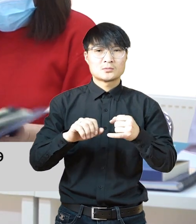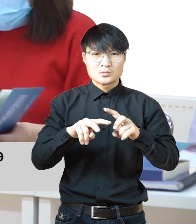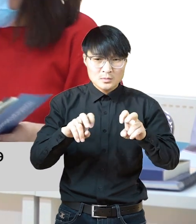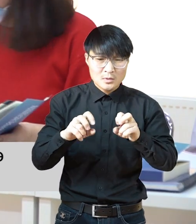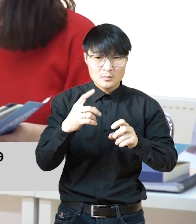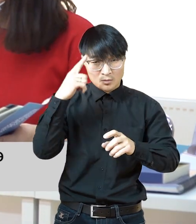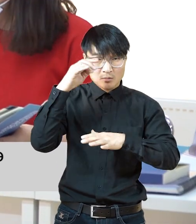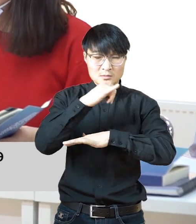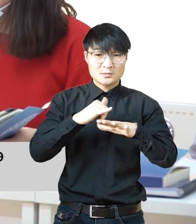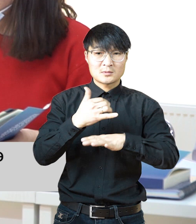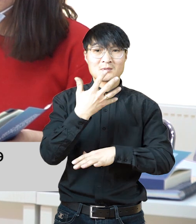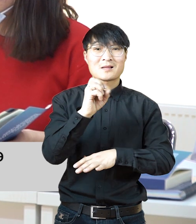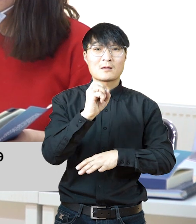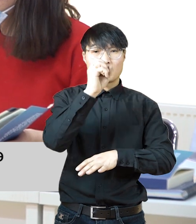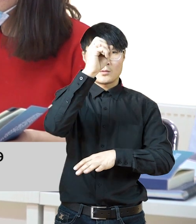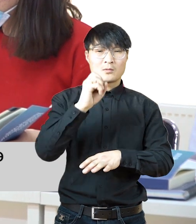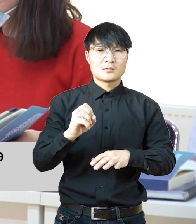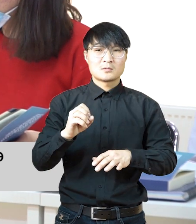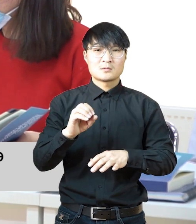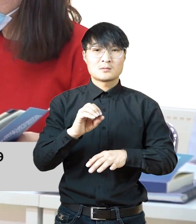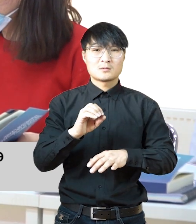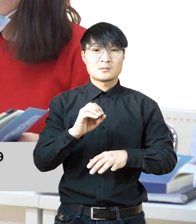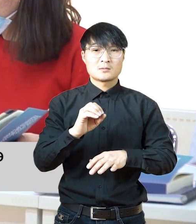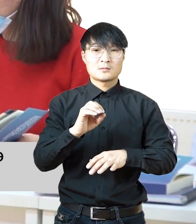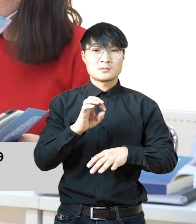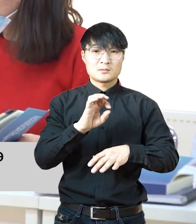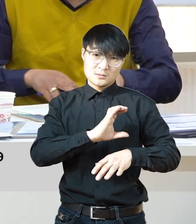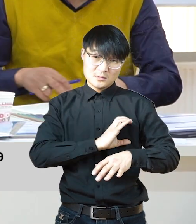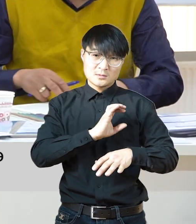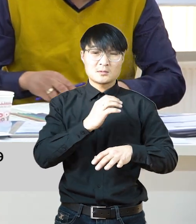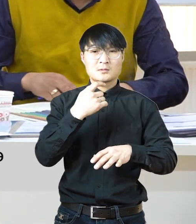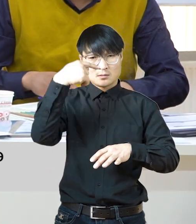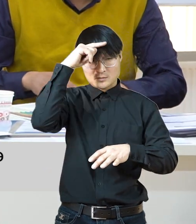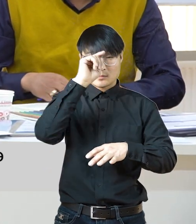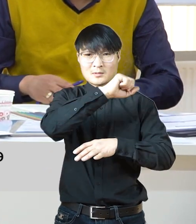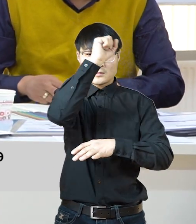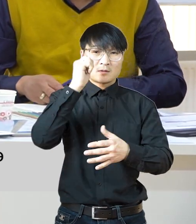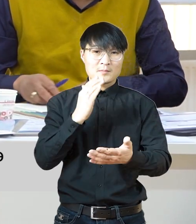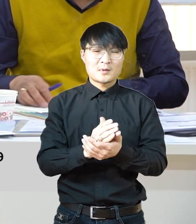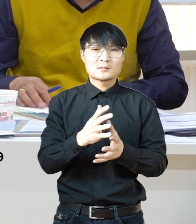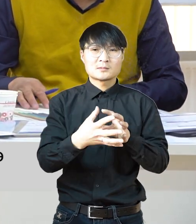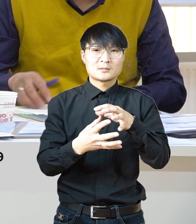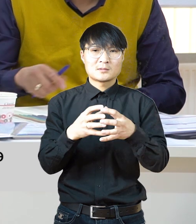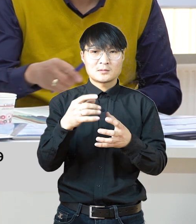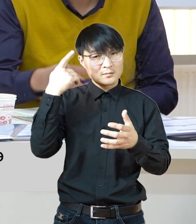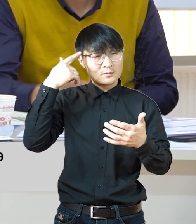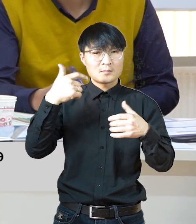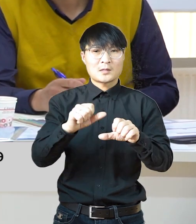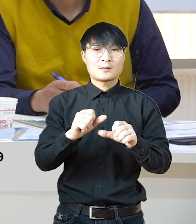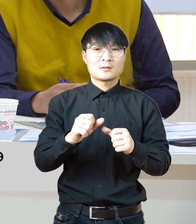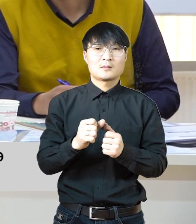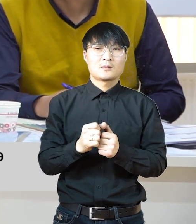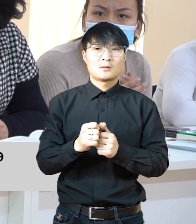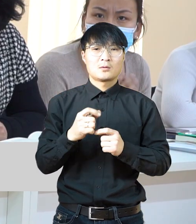5 хүн дутмын нэг нь сэтгцийн тулгамдсан асуудалтай гэсэн тоо мэдээлэл байна. Дэлхийн эрүүл мэндийн байгууллагын дэмжлэгээр сэтгцийн эрүүл мэндийн үндэсний